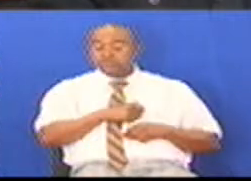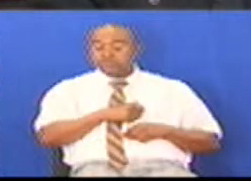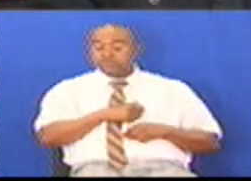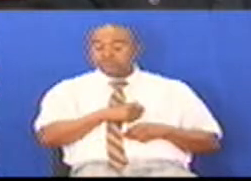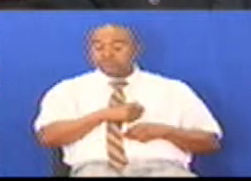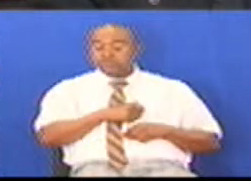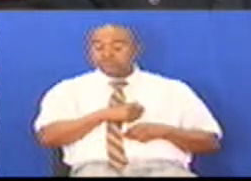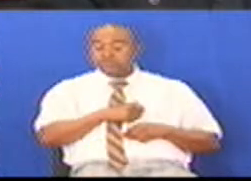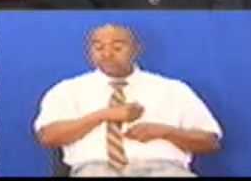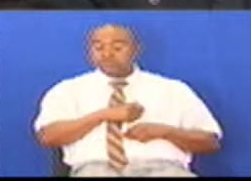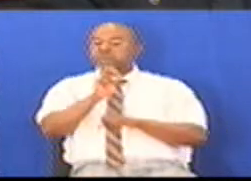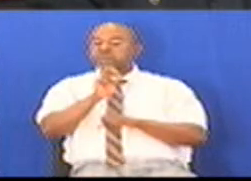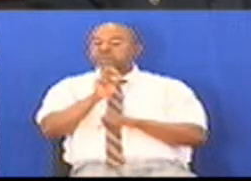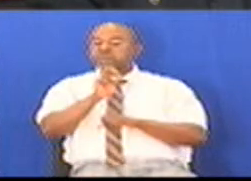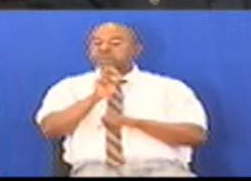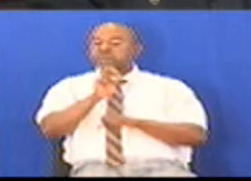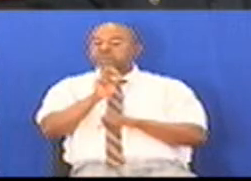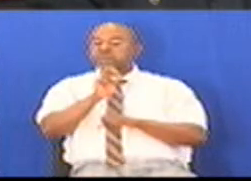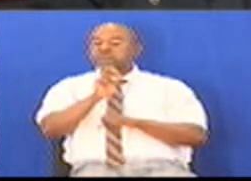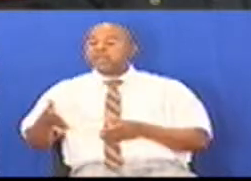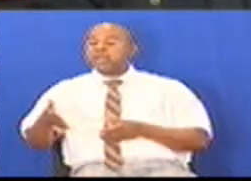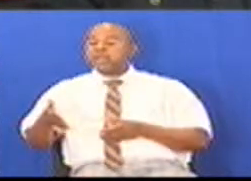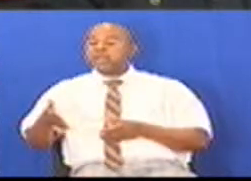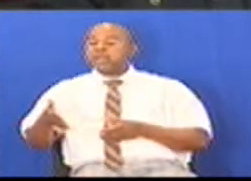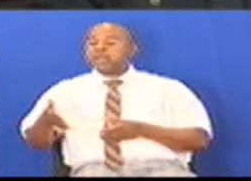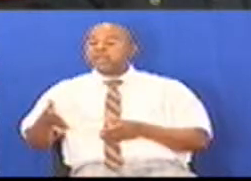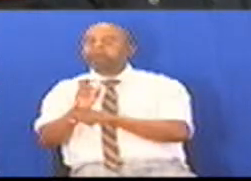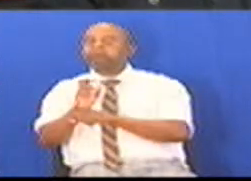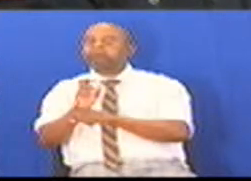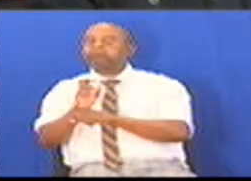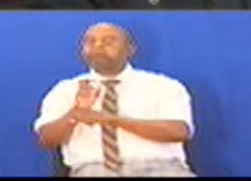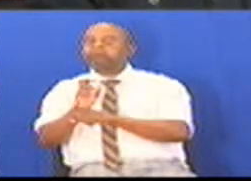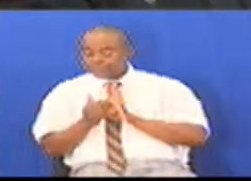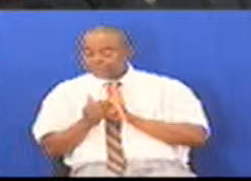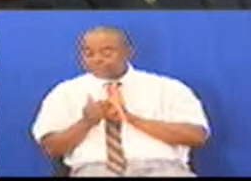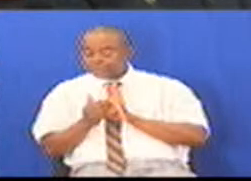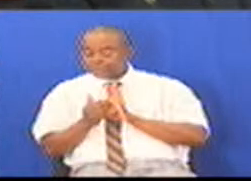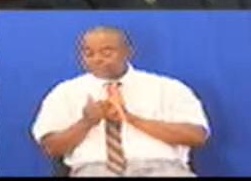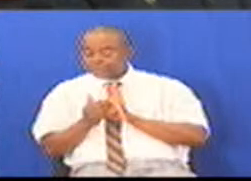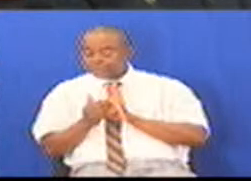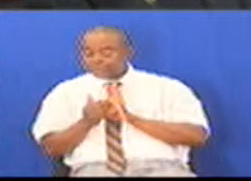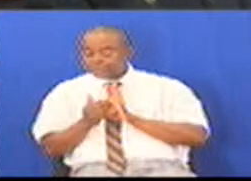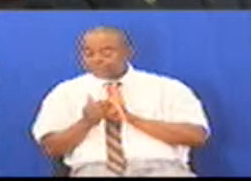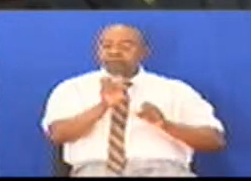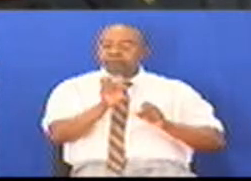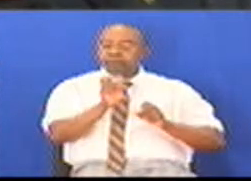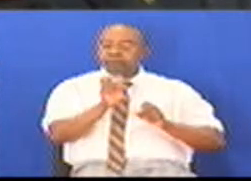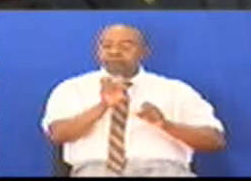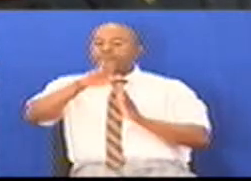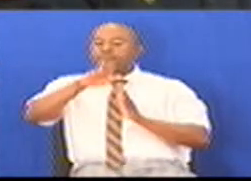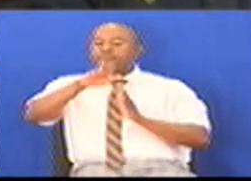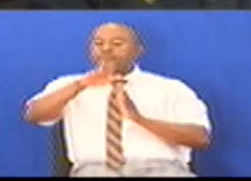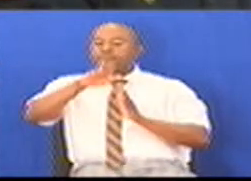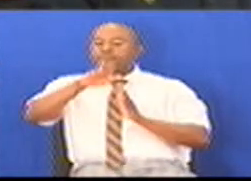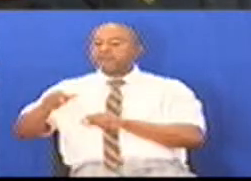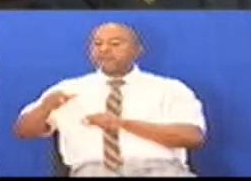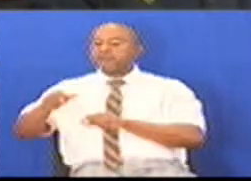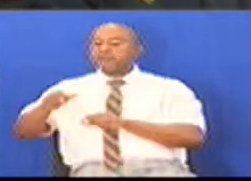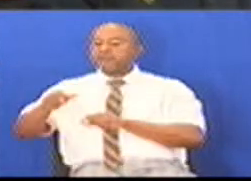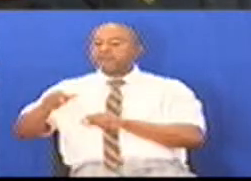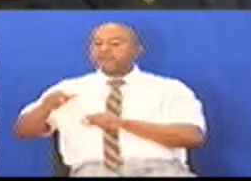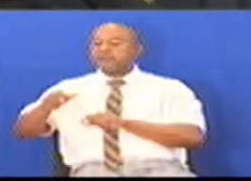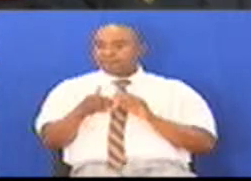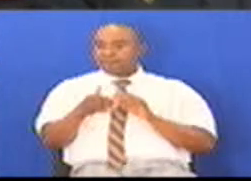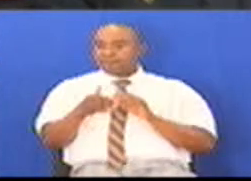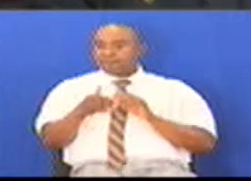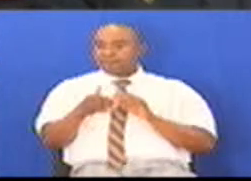zimeweza kusimamia utekelezaji wa sheria ya mazingira pamoja na kuratibu na kusimamia programu mbalimbali za mazingira kama vile mradi wa kuhimili athari